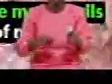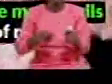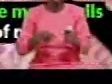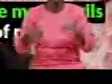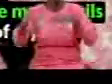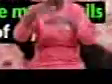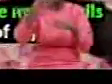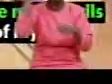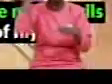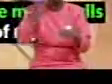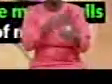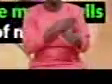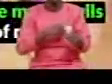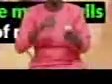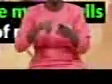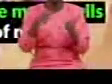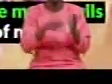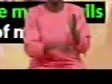orteils.